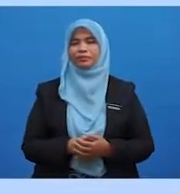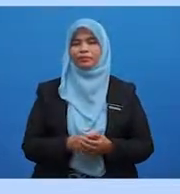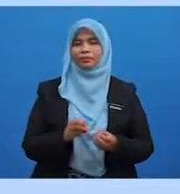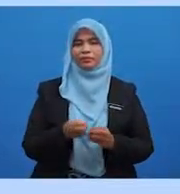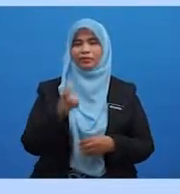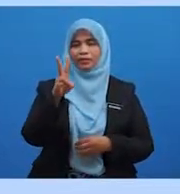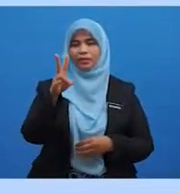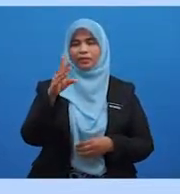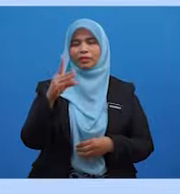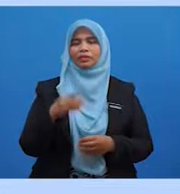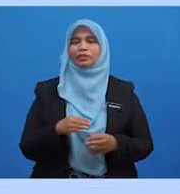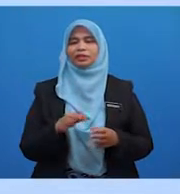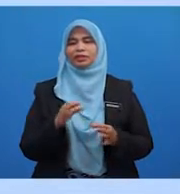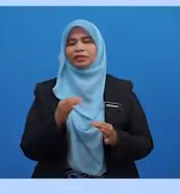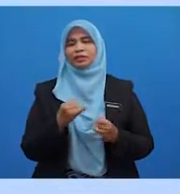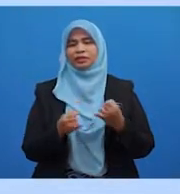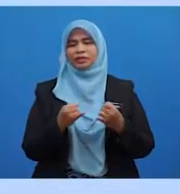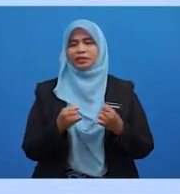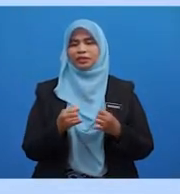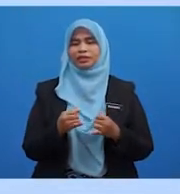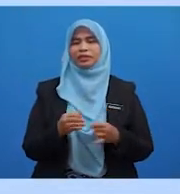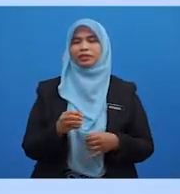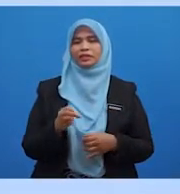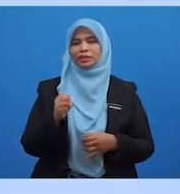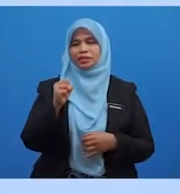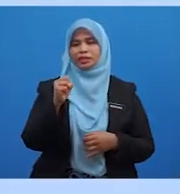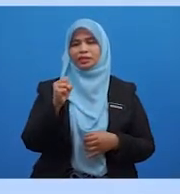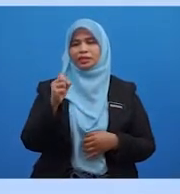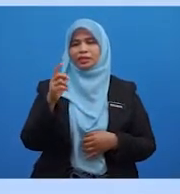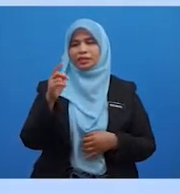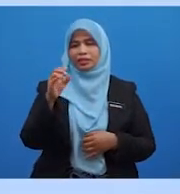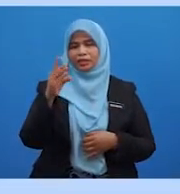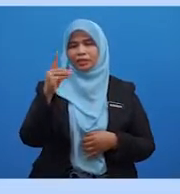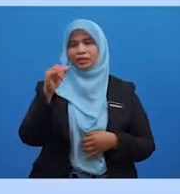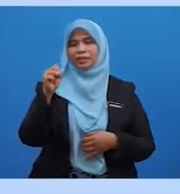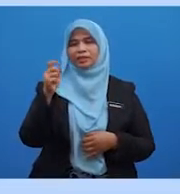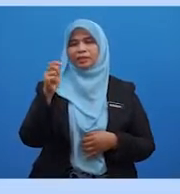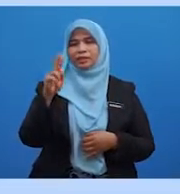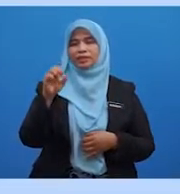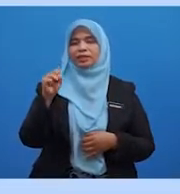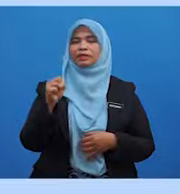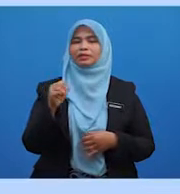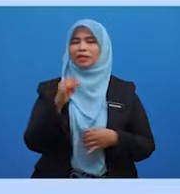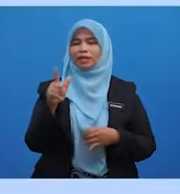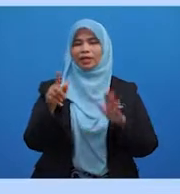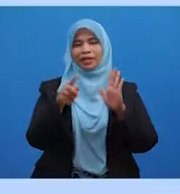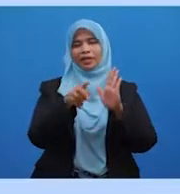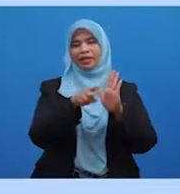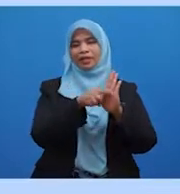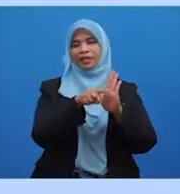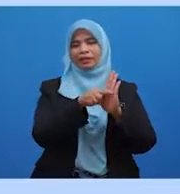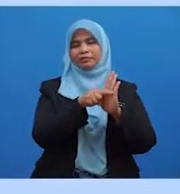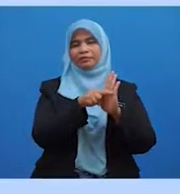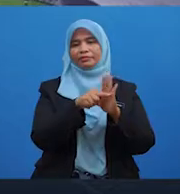sekiranya atlet membuat andaian bahawa stres yang dialaminya adalah bersifat negatif, maka ia disebut sebagai